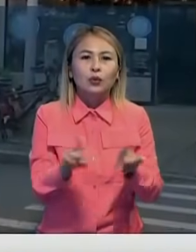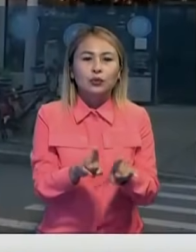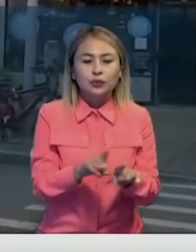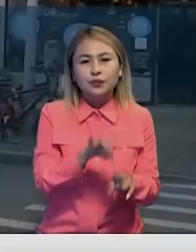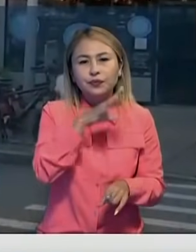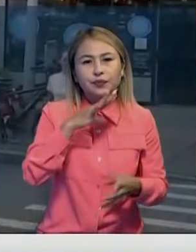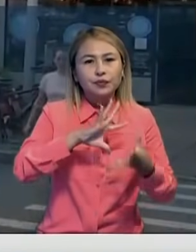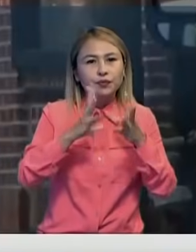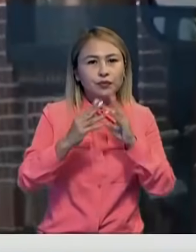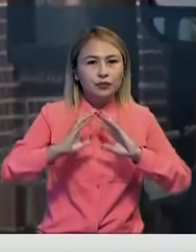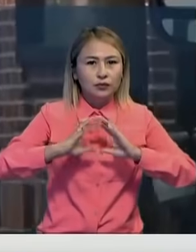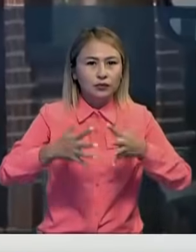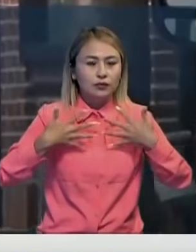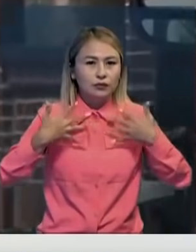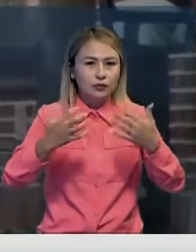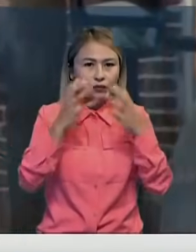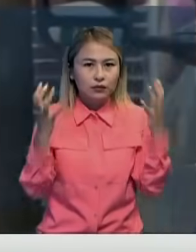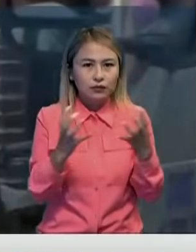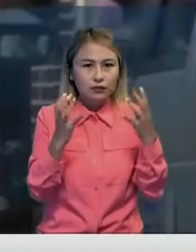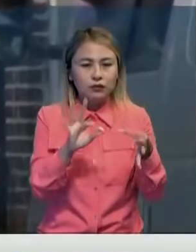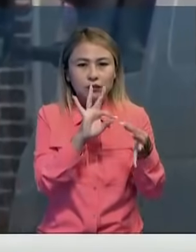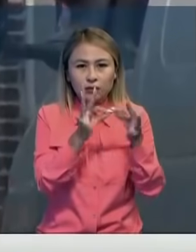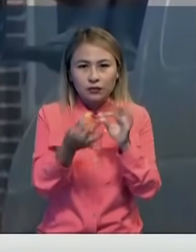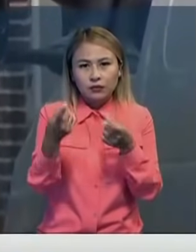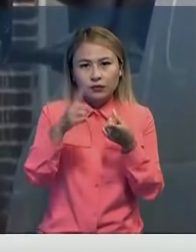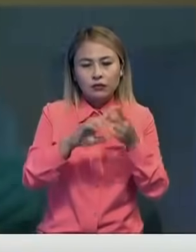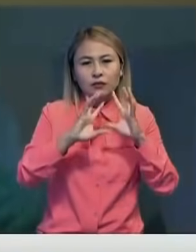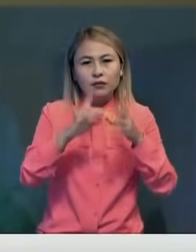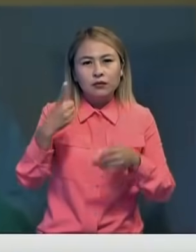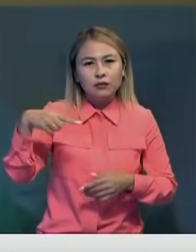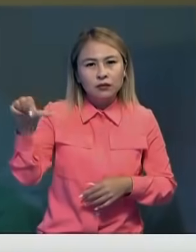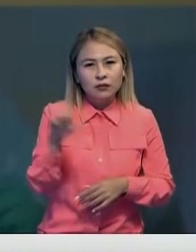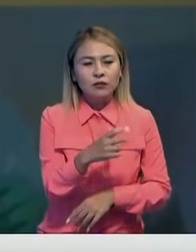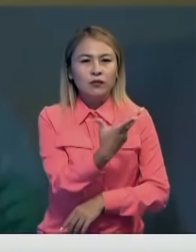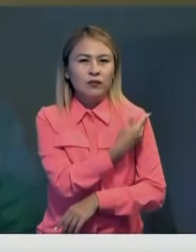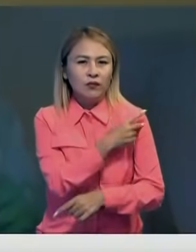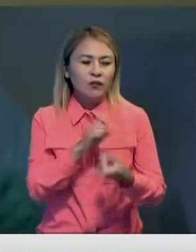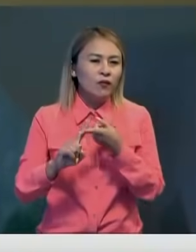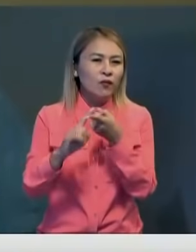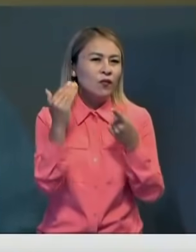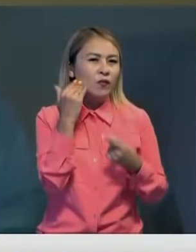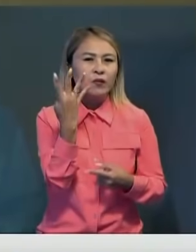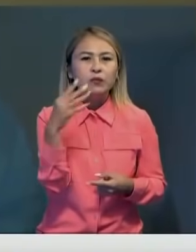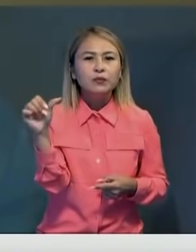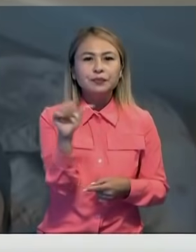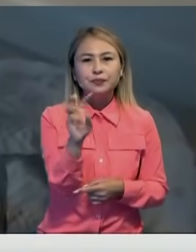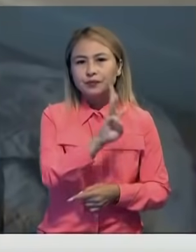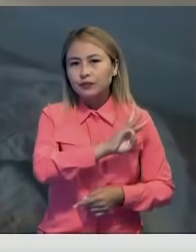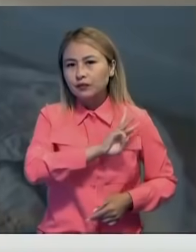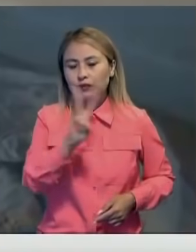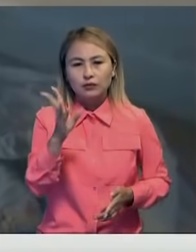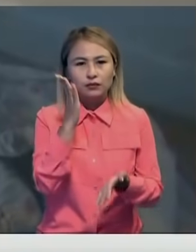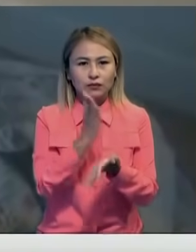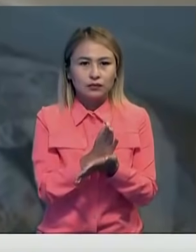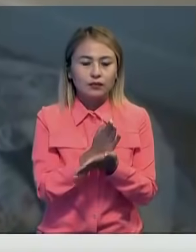географиясы кеңейген. Жалпы дүниежүзілік денсаулық сақтау ұйымының мәліметіне сәйкес әлемде бір аптада коронавирусты жұқтырудың шамамен